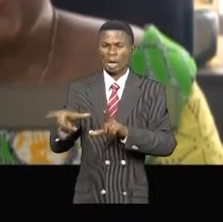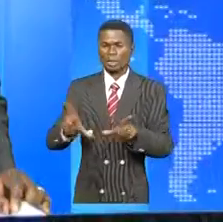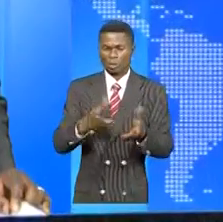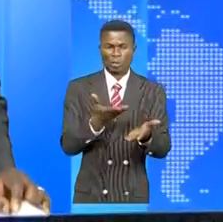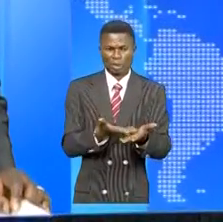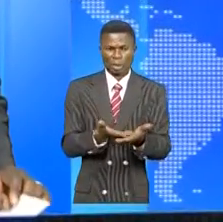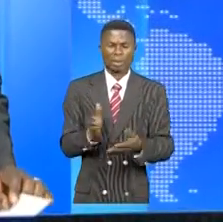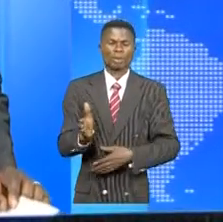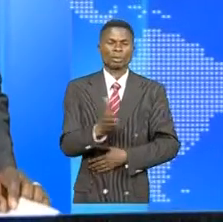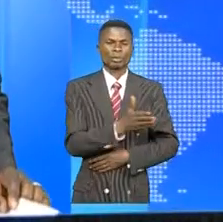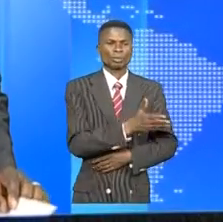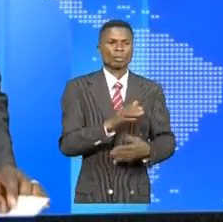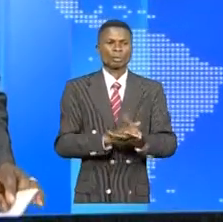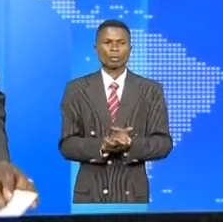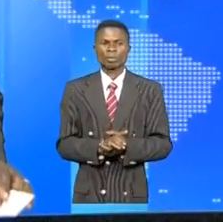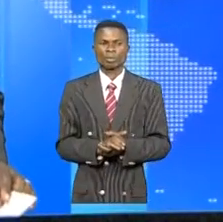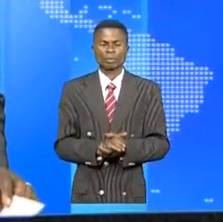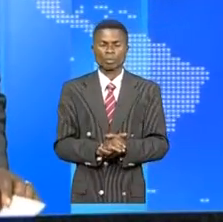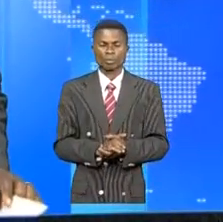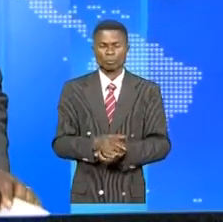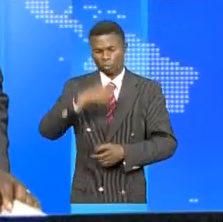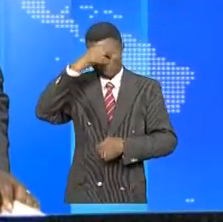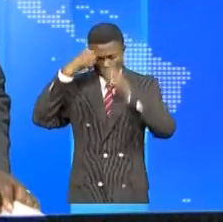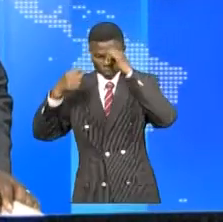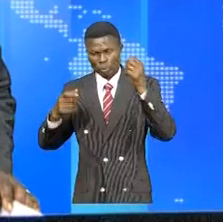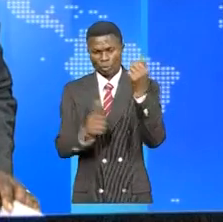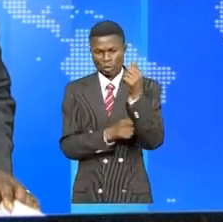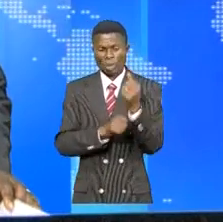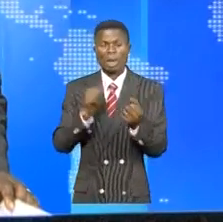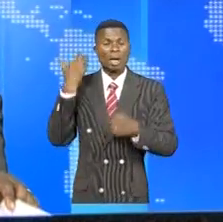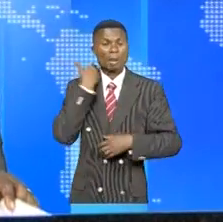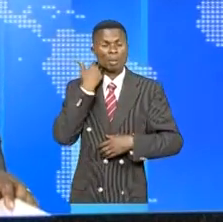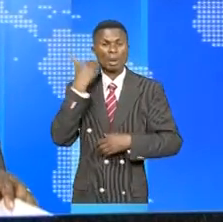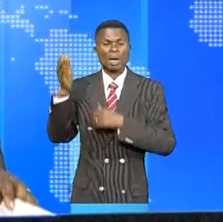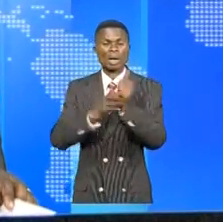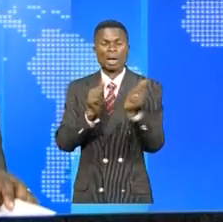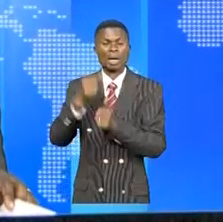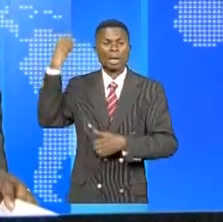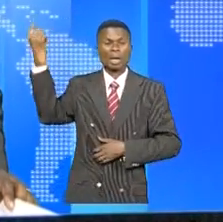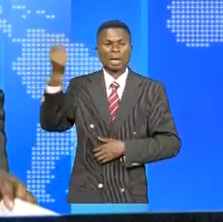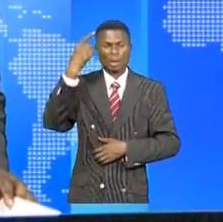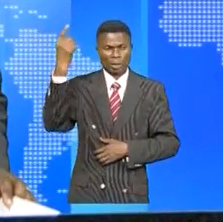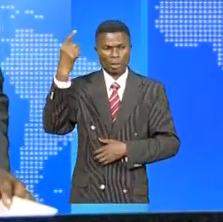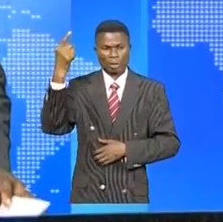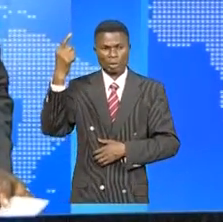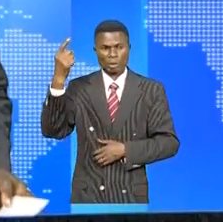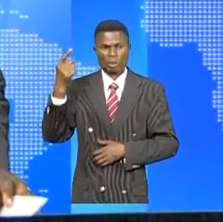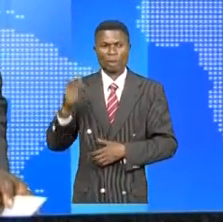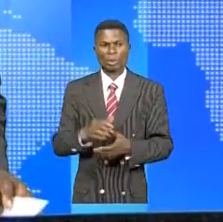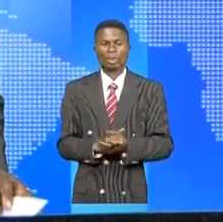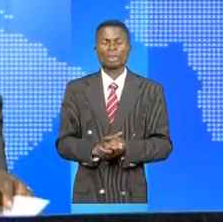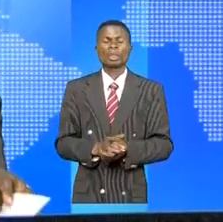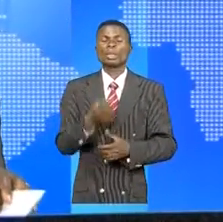Lualaba. La traite des personnes est un des fléaux qui a rongé l'humanité et a pris différentes formes au cours